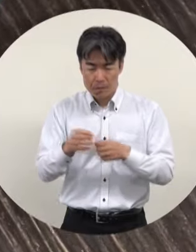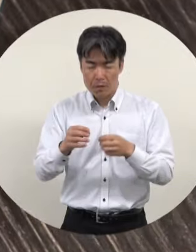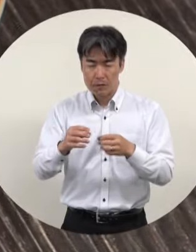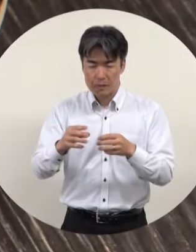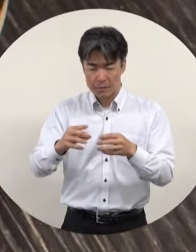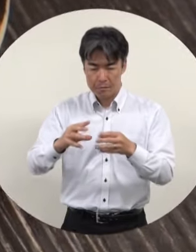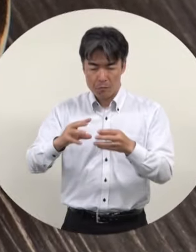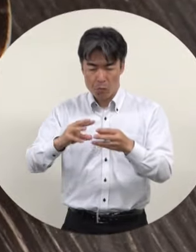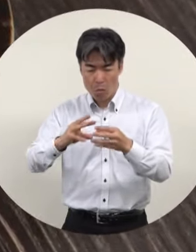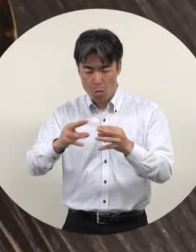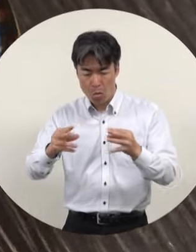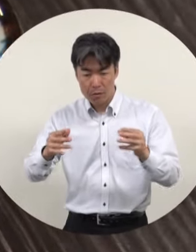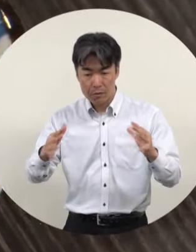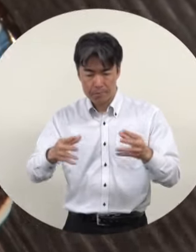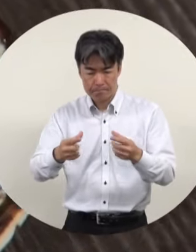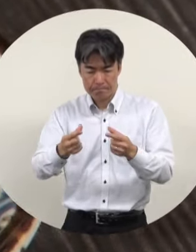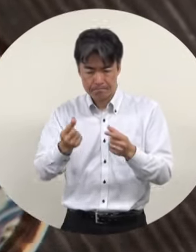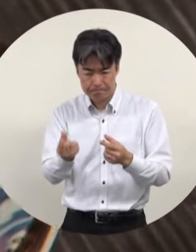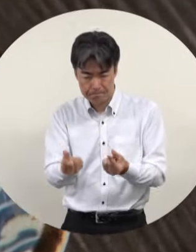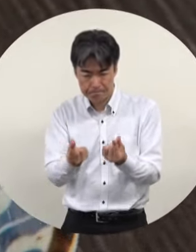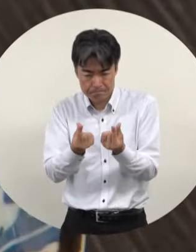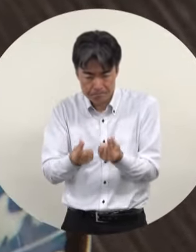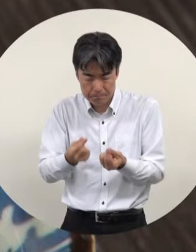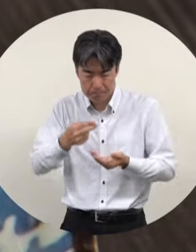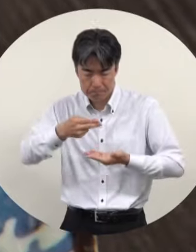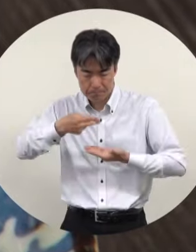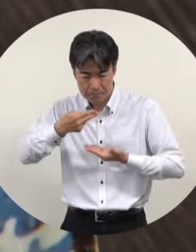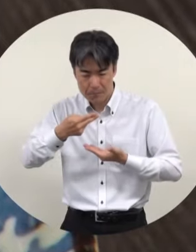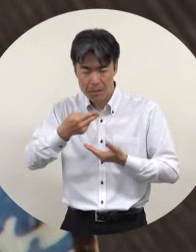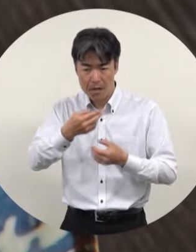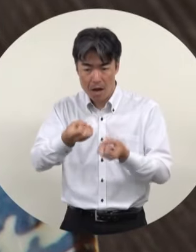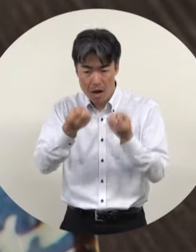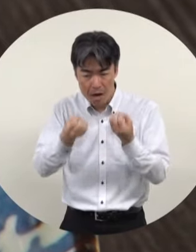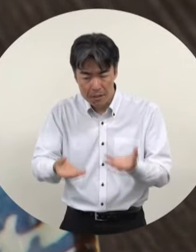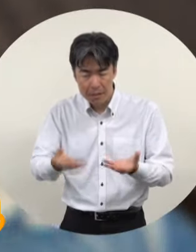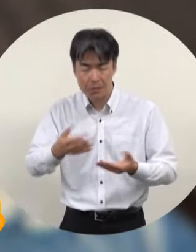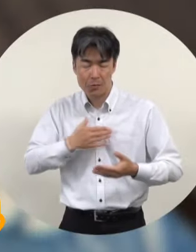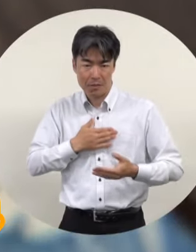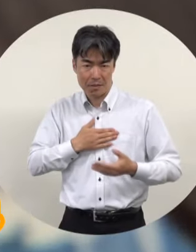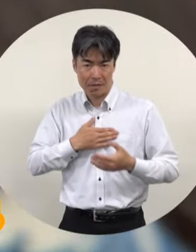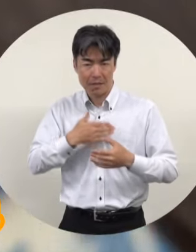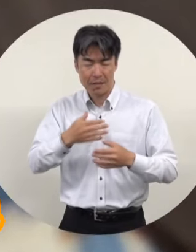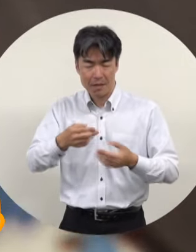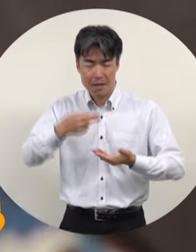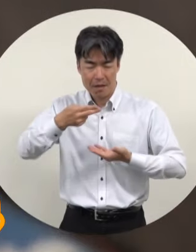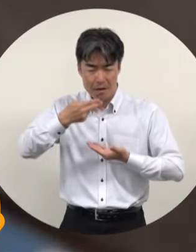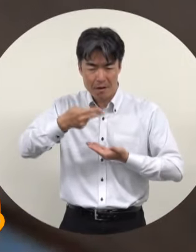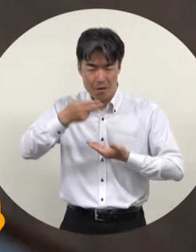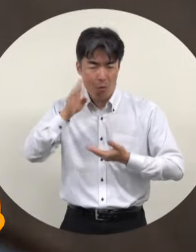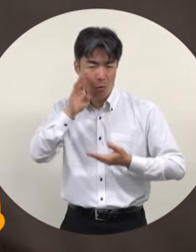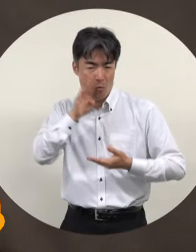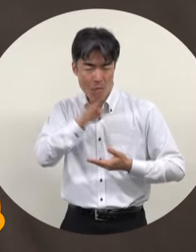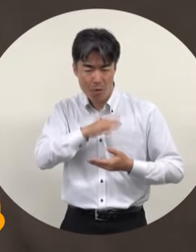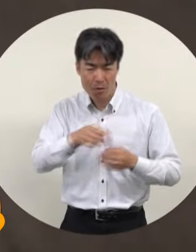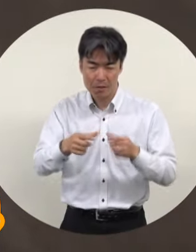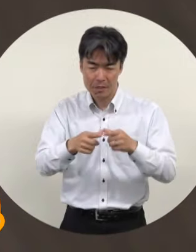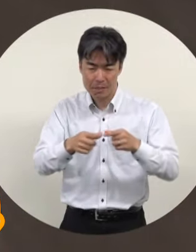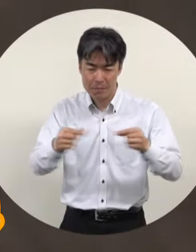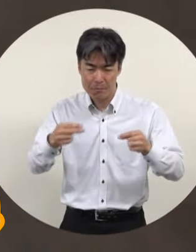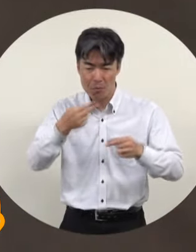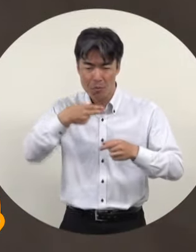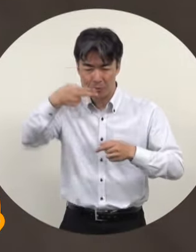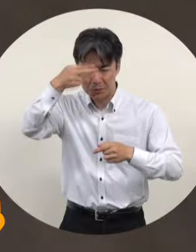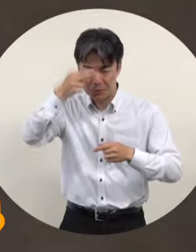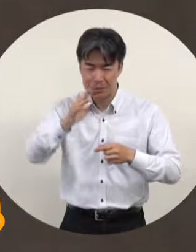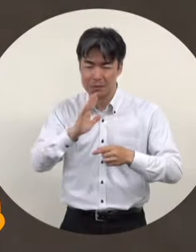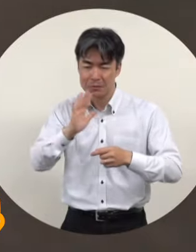ーん、しっかり身が締まっていて新鮮ですね。うーん、いくらでも食べれてしまいますね。これもまた